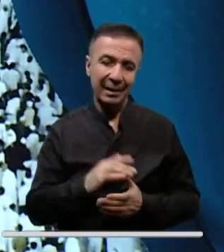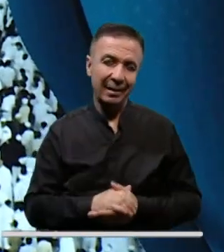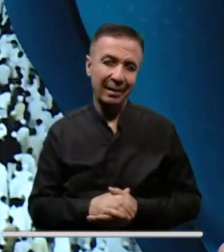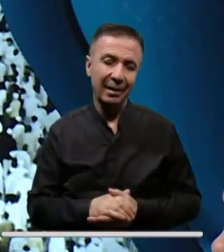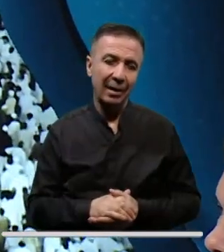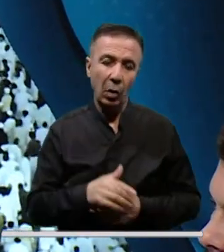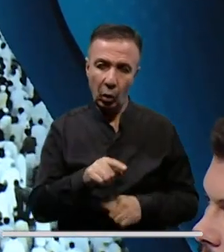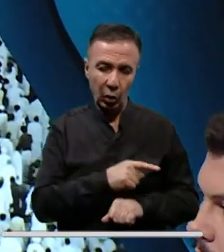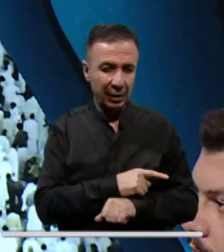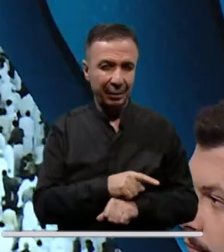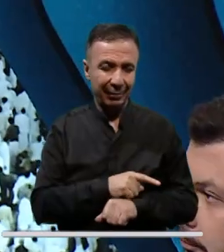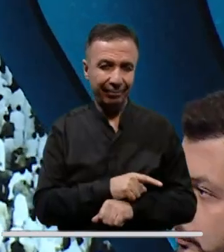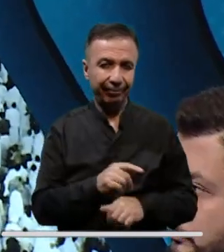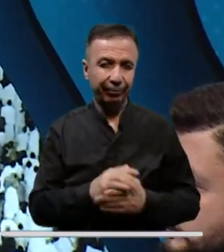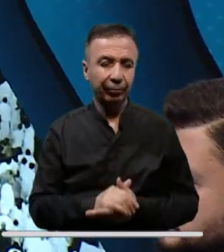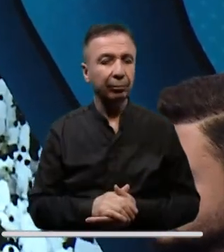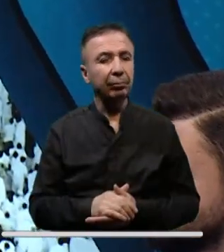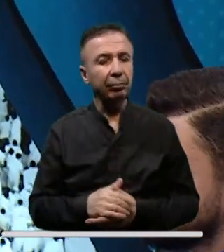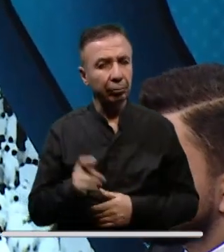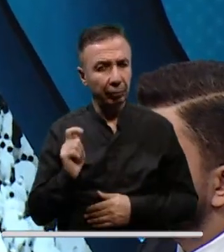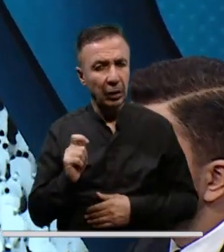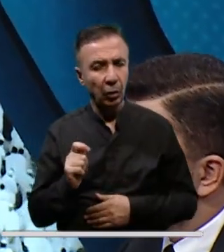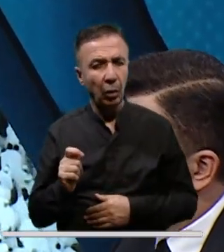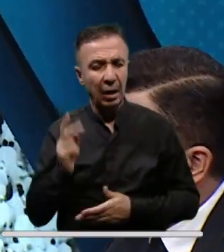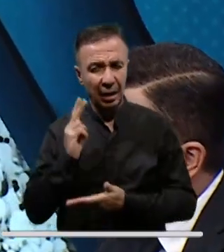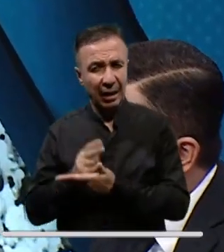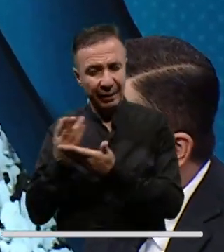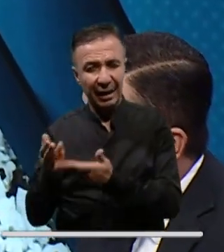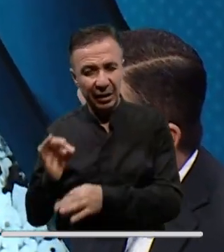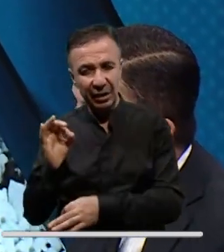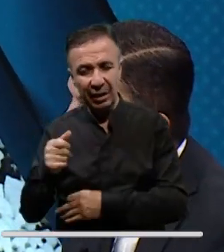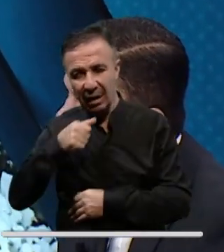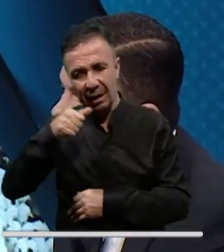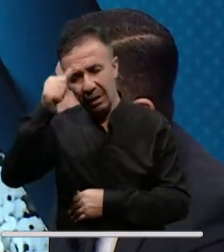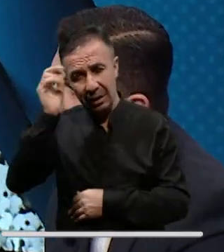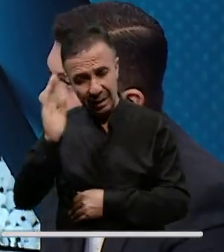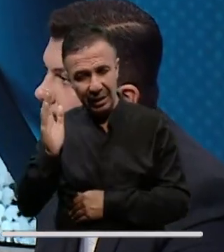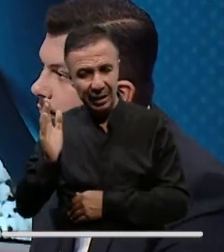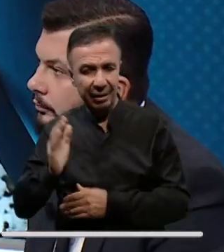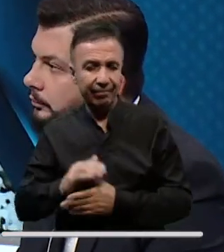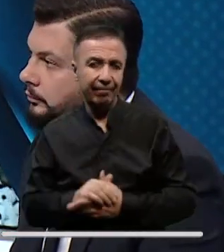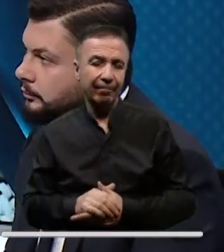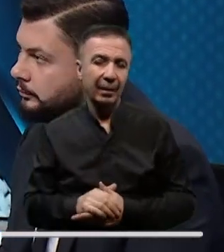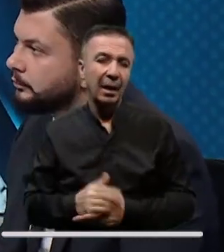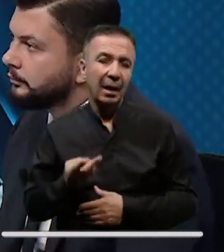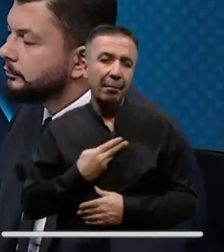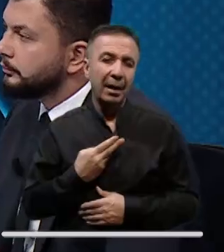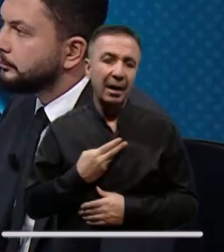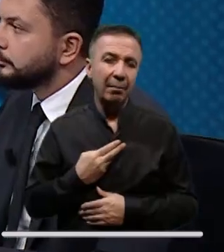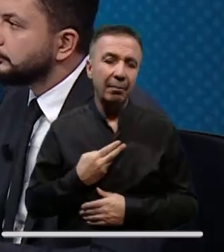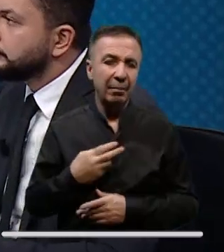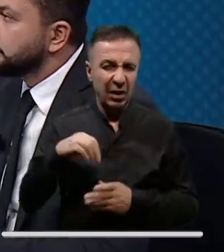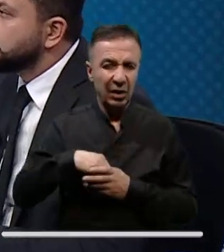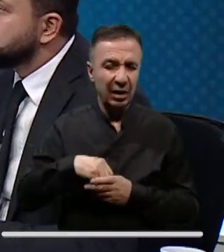zaman Eee illaki o belirlenen kişi gidecek ama şöyle dediyse benim yerime Furkan hocam sen